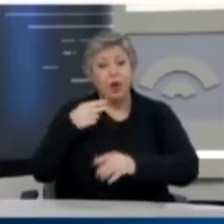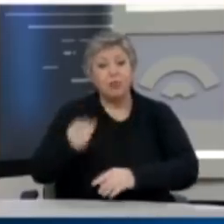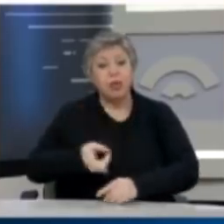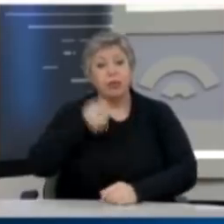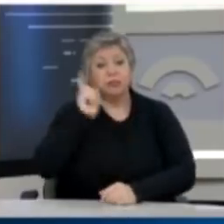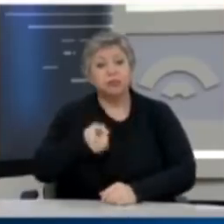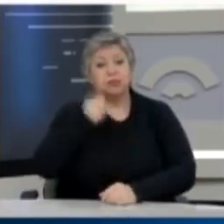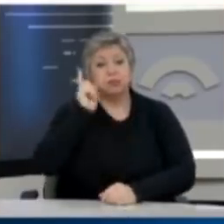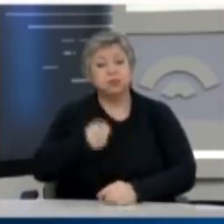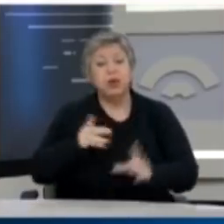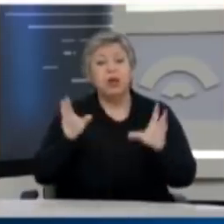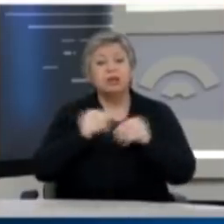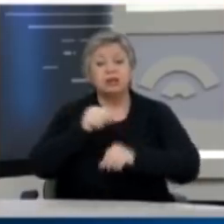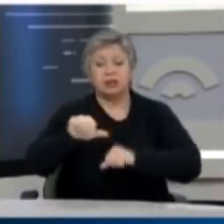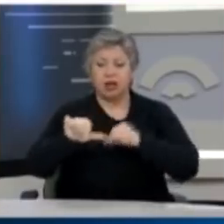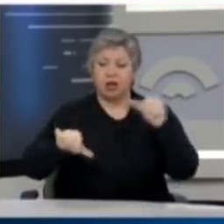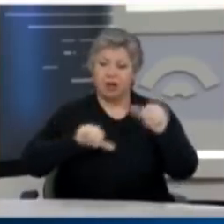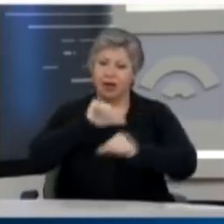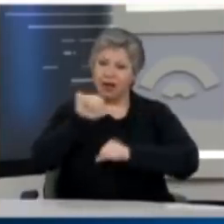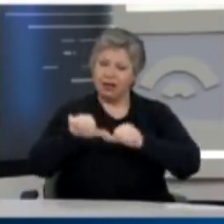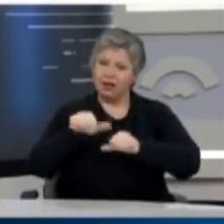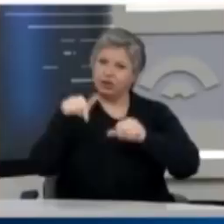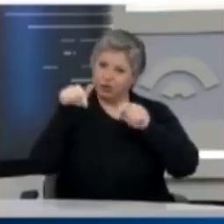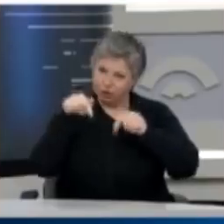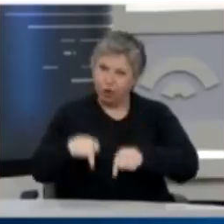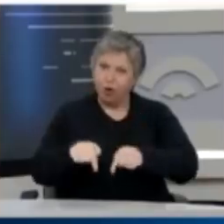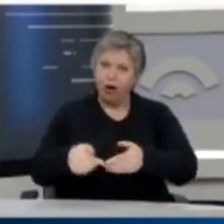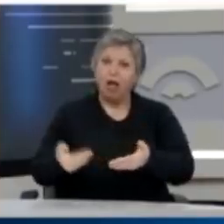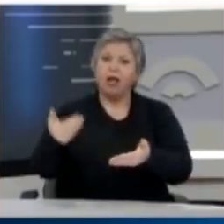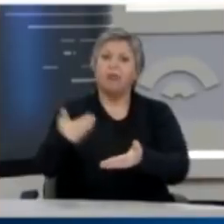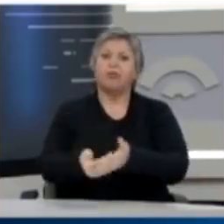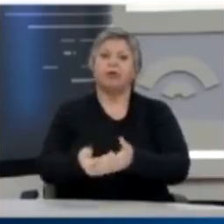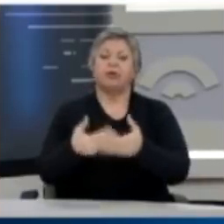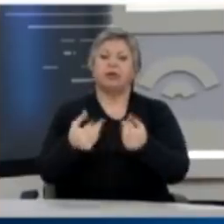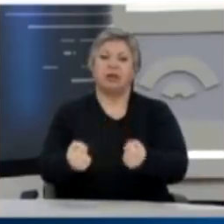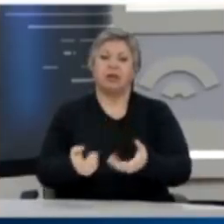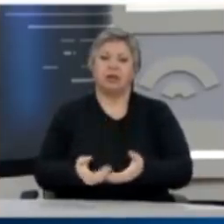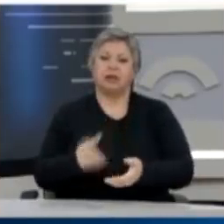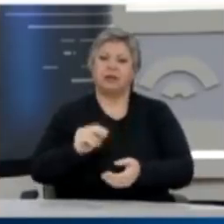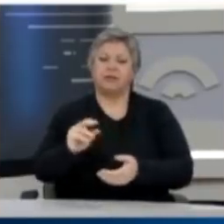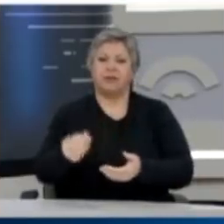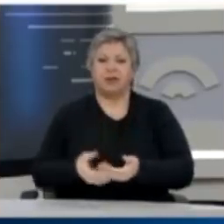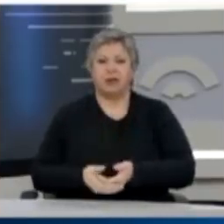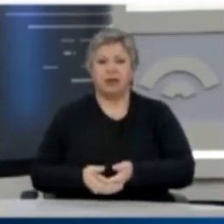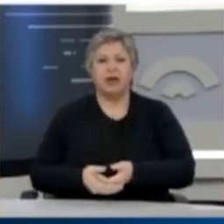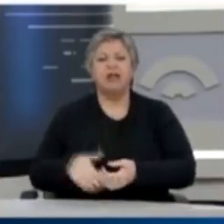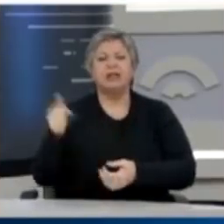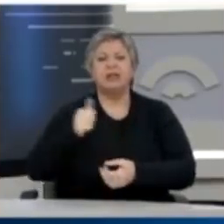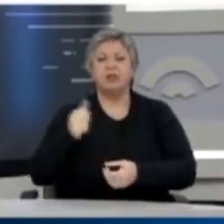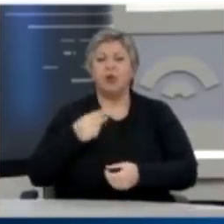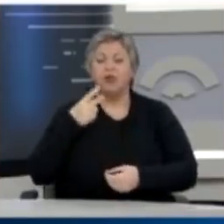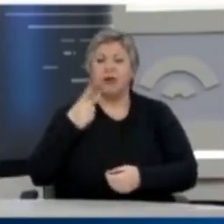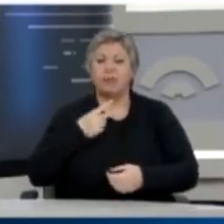τις αλλαγές. Και παρά το γεγονός ότι και σήμερα μιλάτε, προφανώς υποκριτικά, για